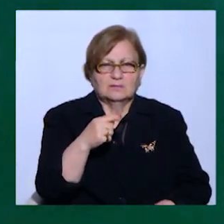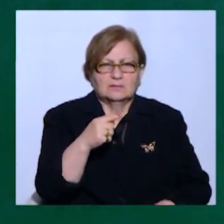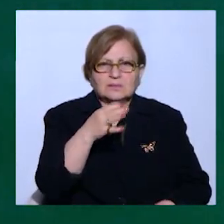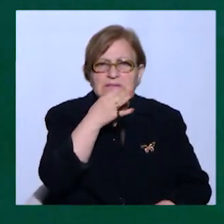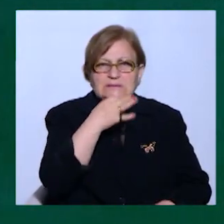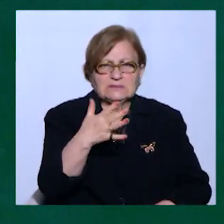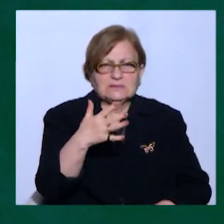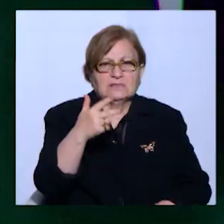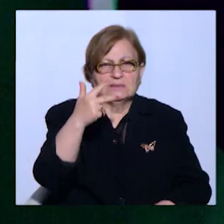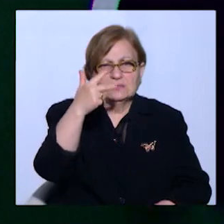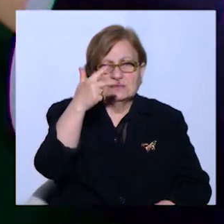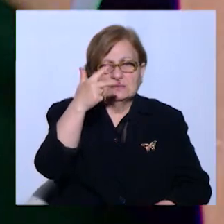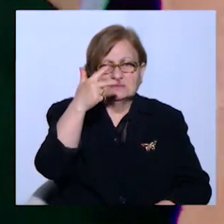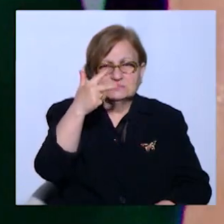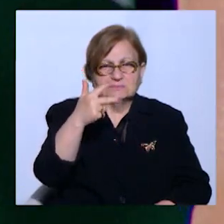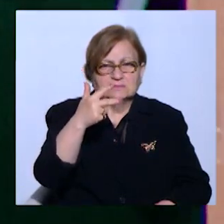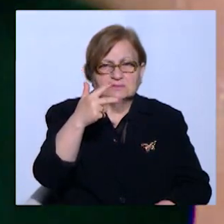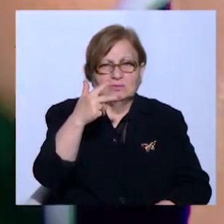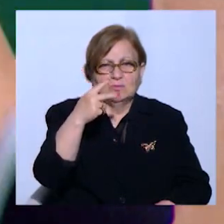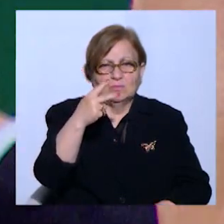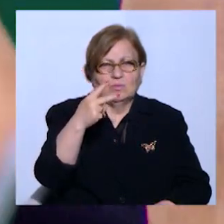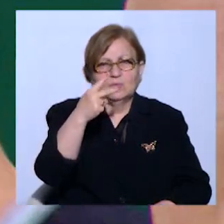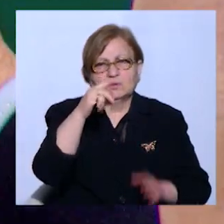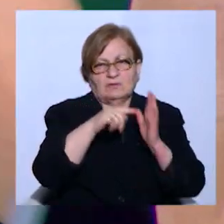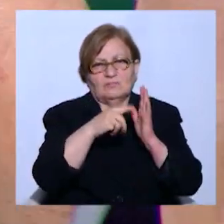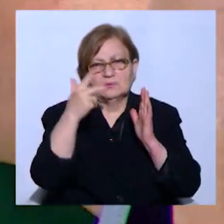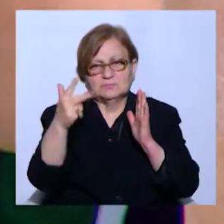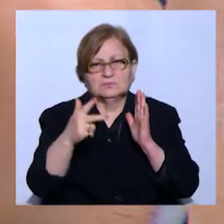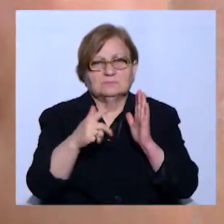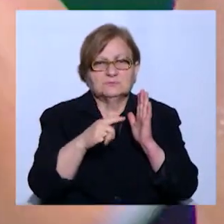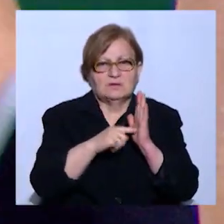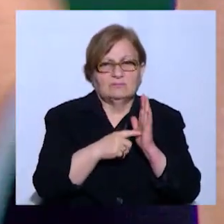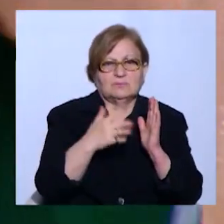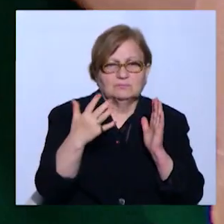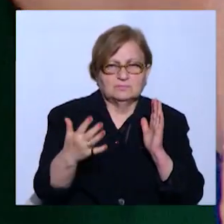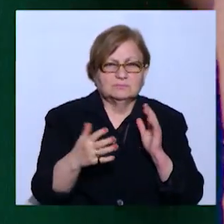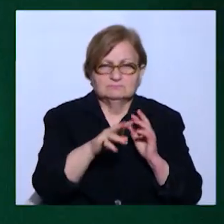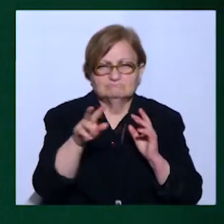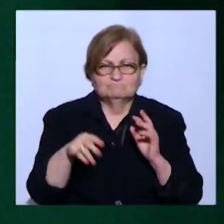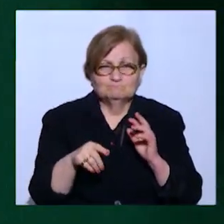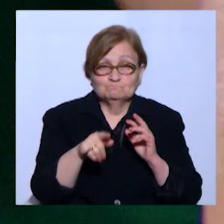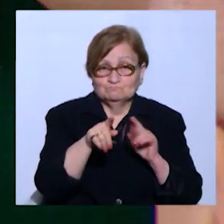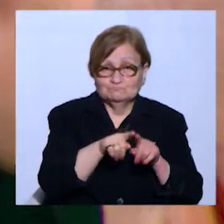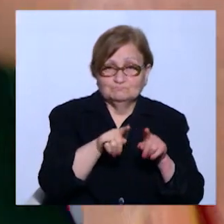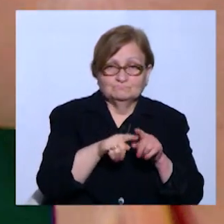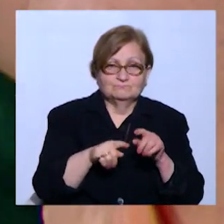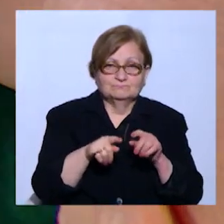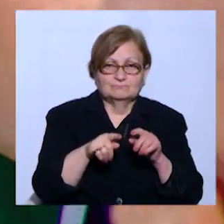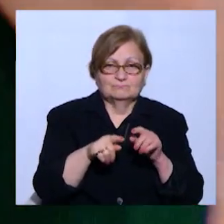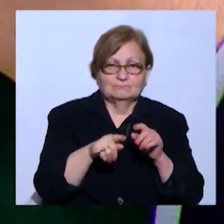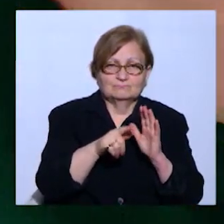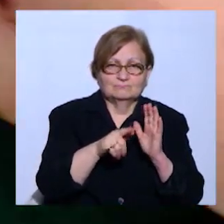ნებისმიერი რიცხვი, სამი და გამამრავლე, ბატონო, ორი სამზე და ხუთის გამამრავლე სამზე. ეს არის